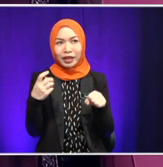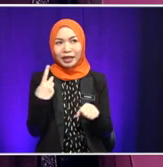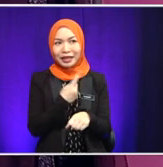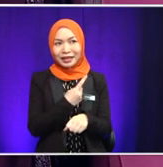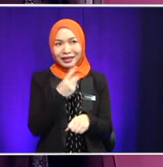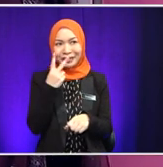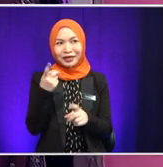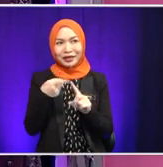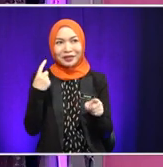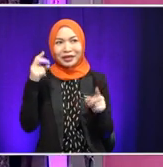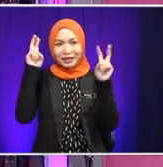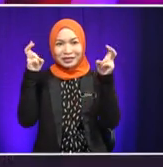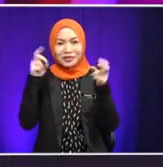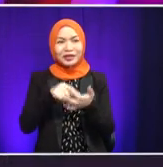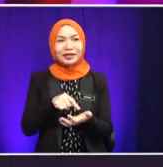oke